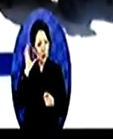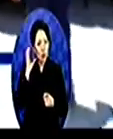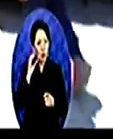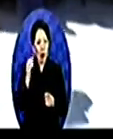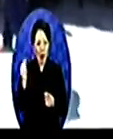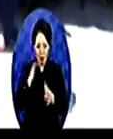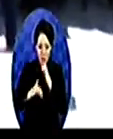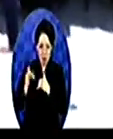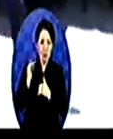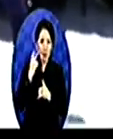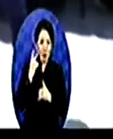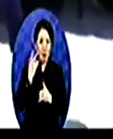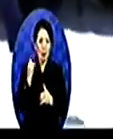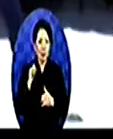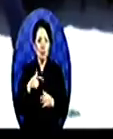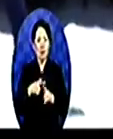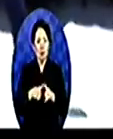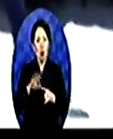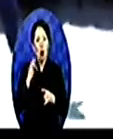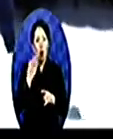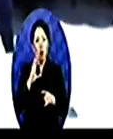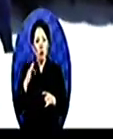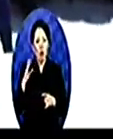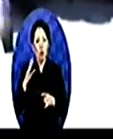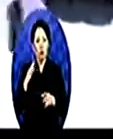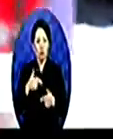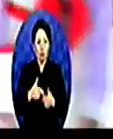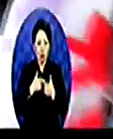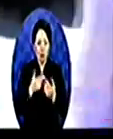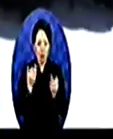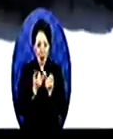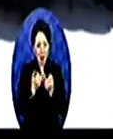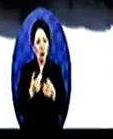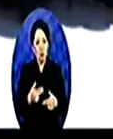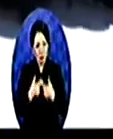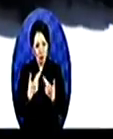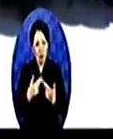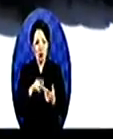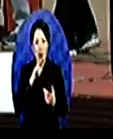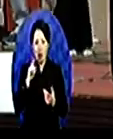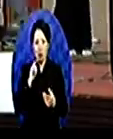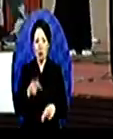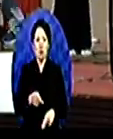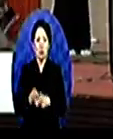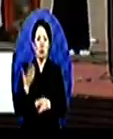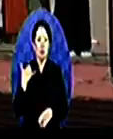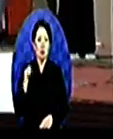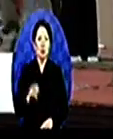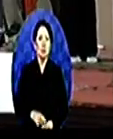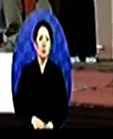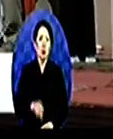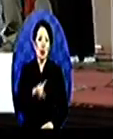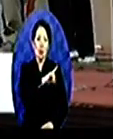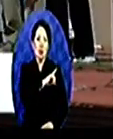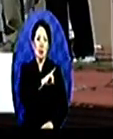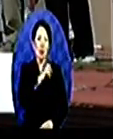өгдөг. Тэгээд бас өвөөгийнхэн тусламжтай бас интернетийн тусламжтай бас хариулсан. Ийм төрлийн тэмцээн